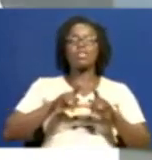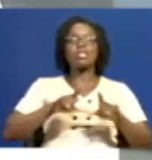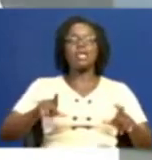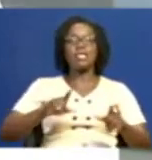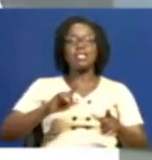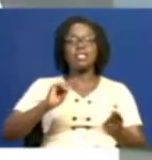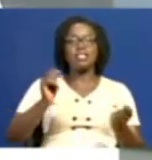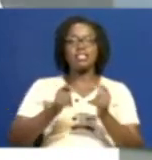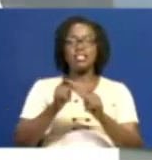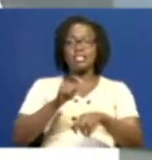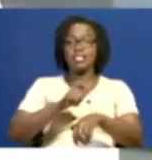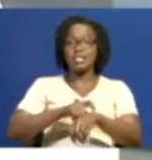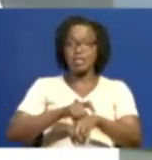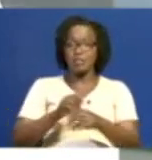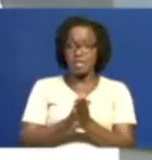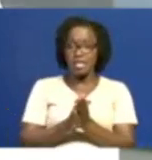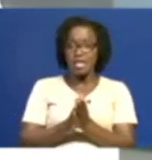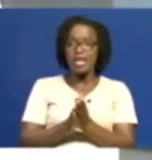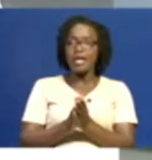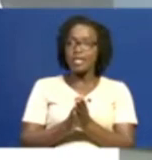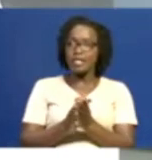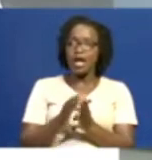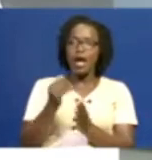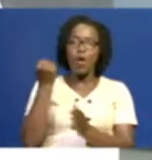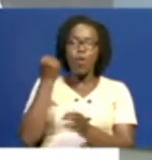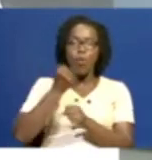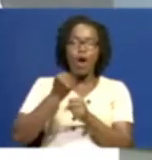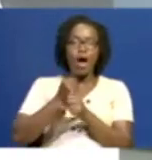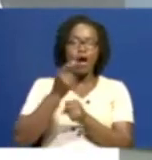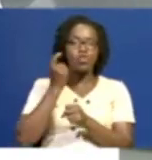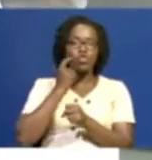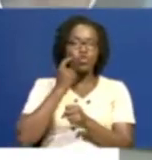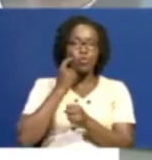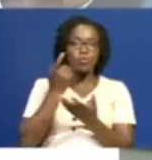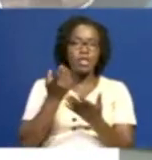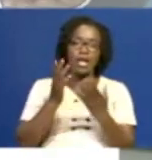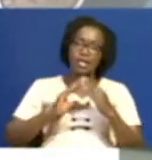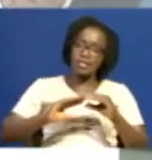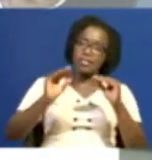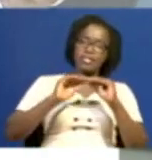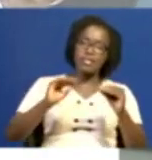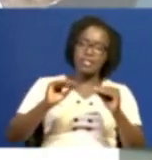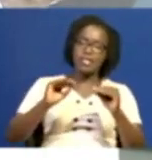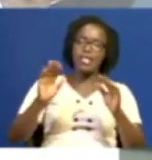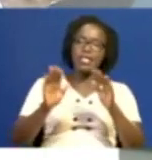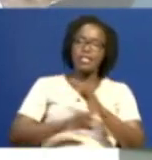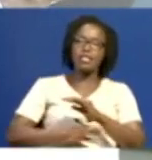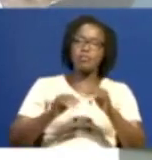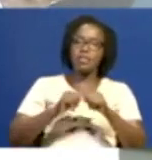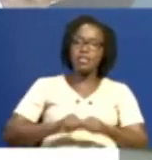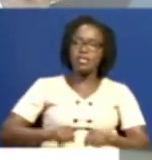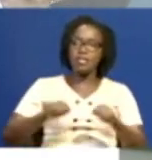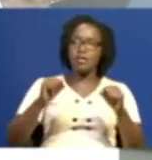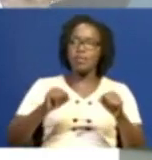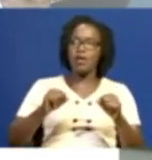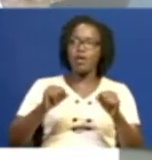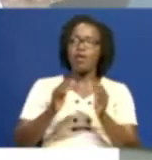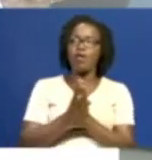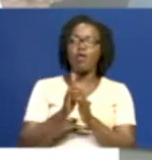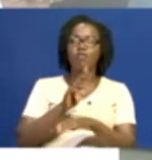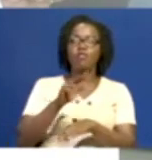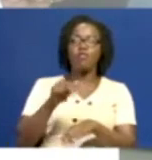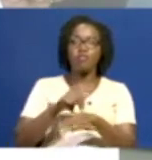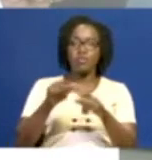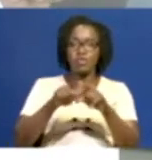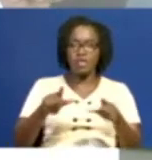eneo la maral wakati wa warsha ya uhi naib mwen wa tume ardhi ya kita jet ngok aloa